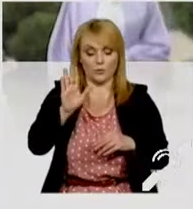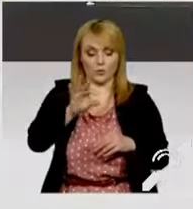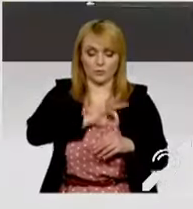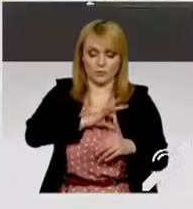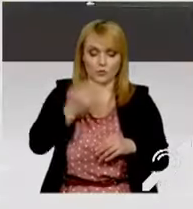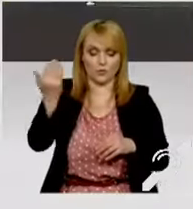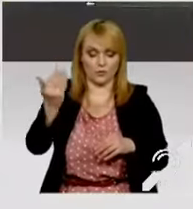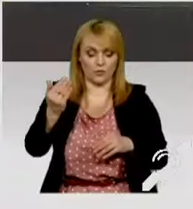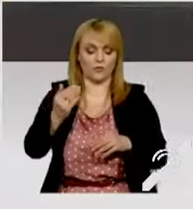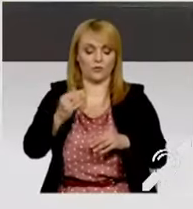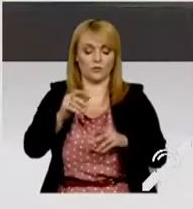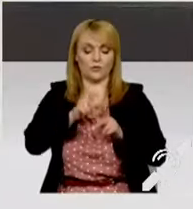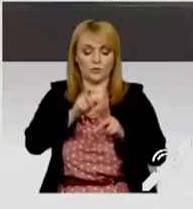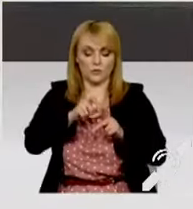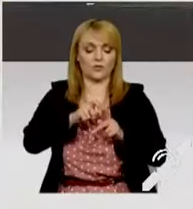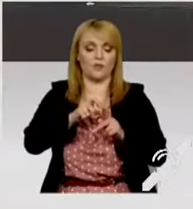Jereghi.